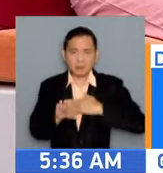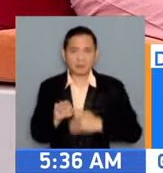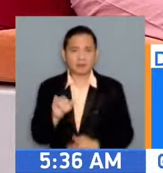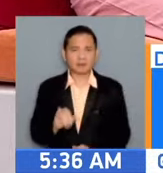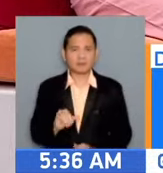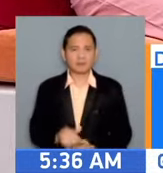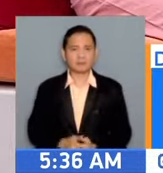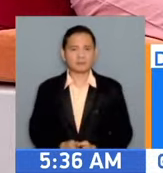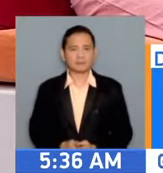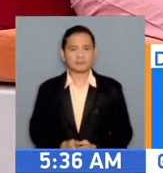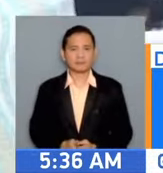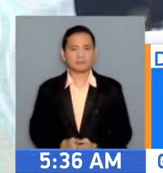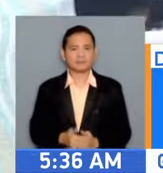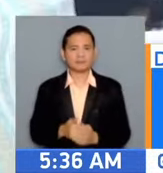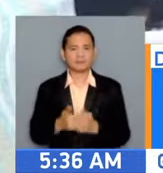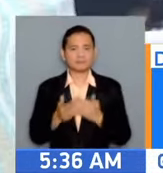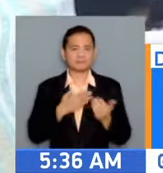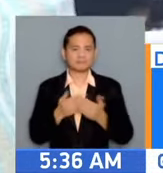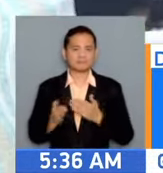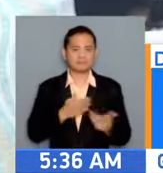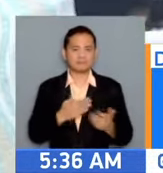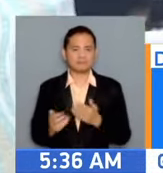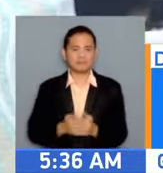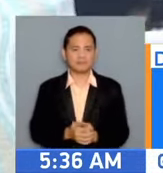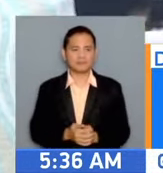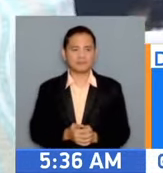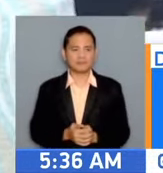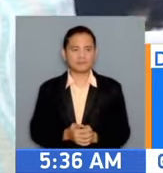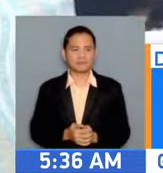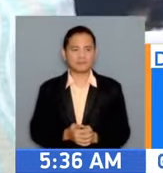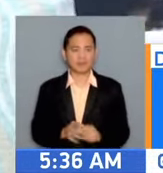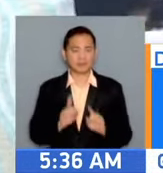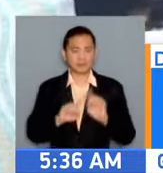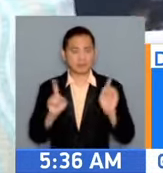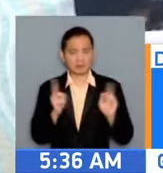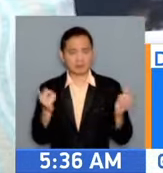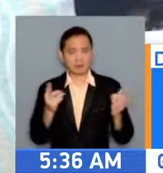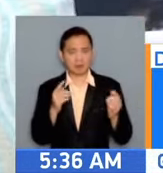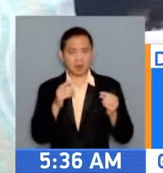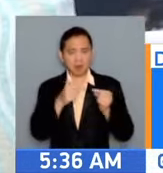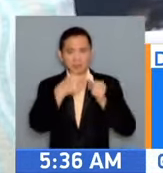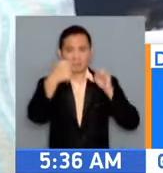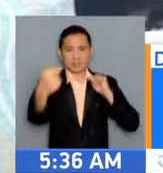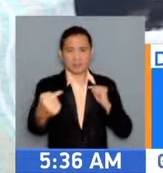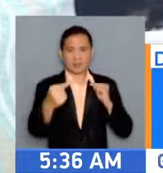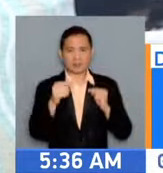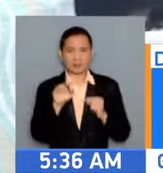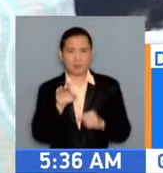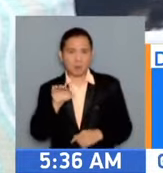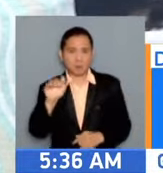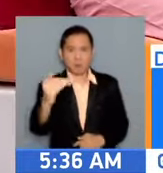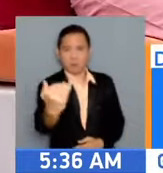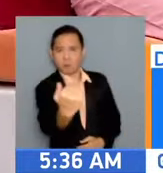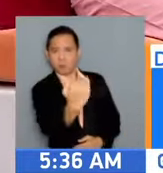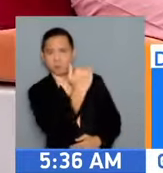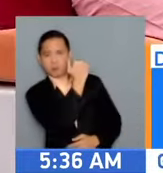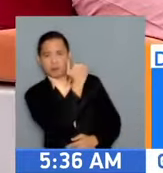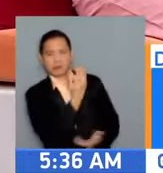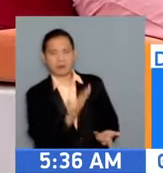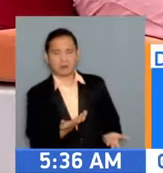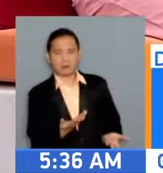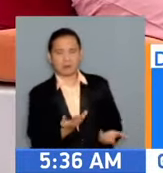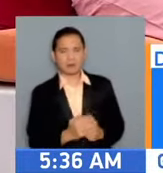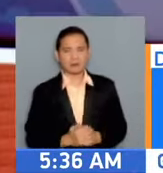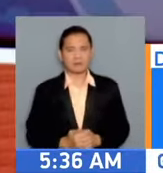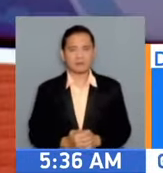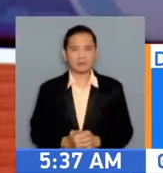Anyway. Hindi ang problema kasi yung pinasok niya, counterflow eh. Alam niya, counterflow. Sana kung paayon sa kanya, kaya lang counterflow. So, saka yung